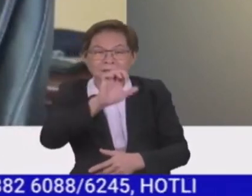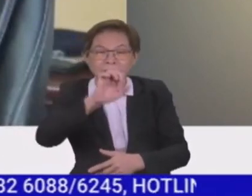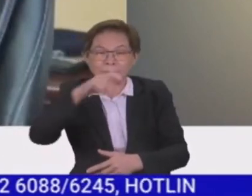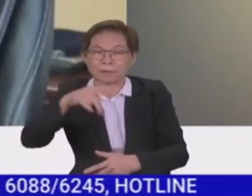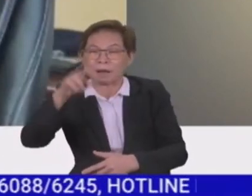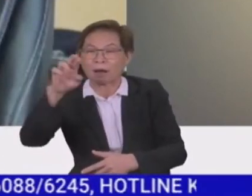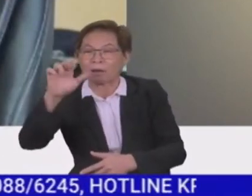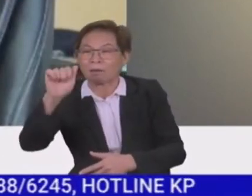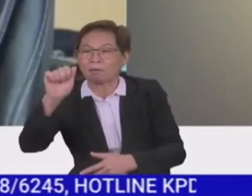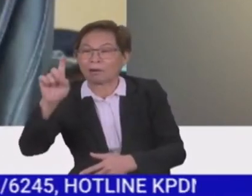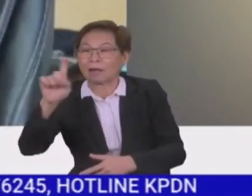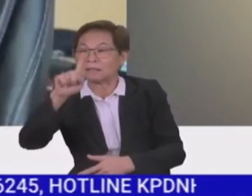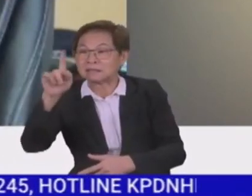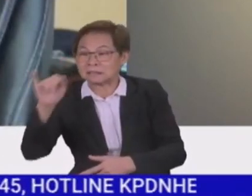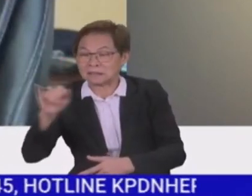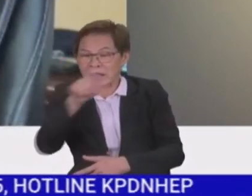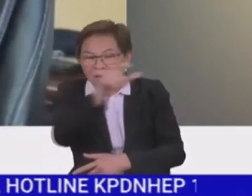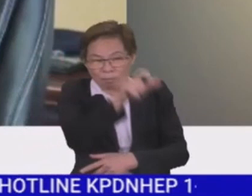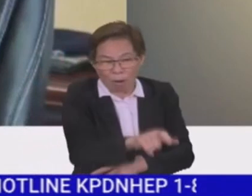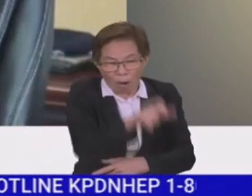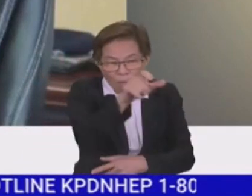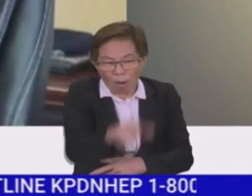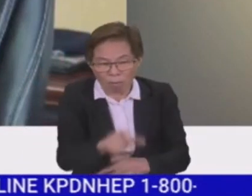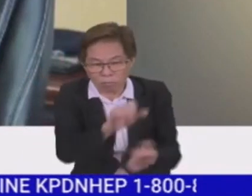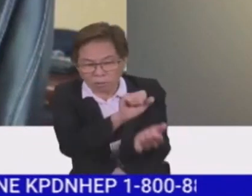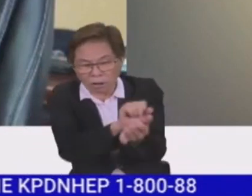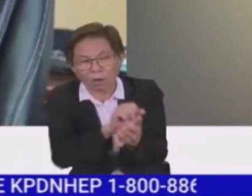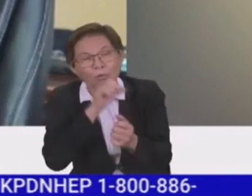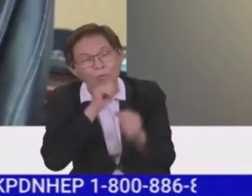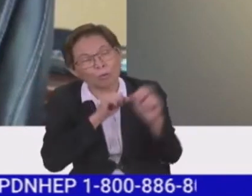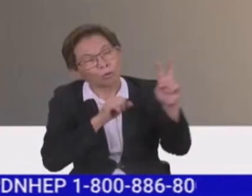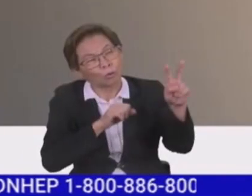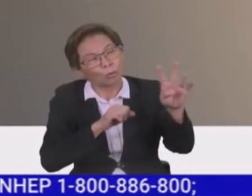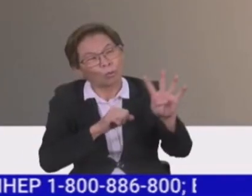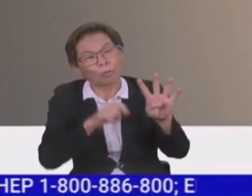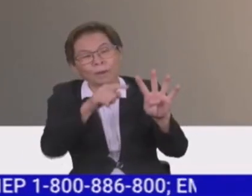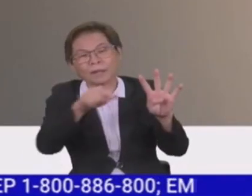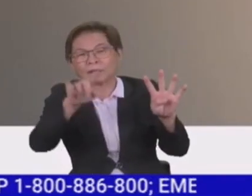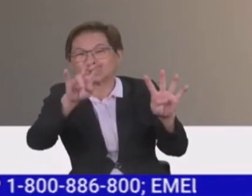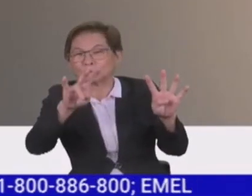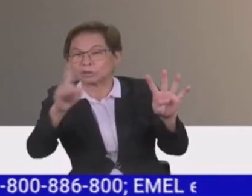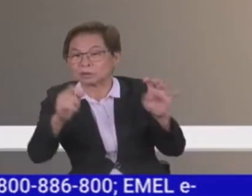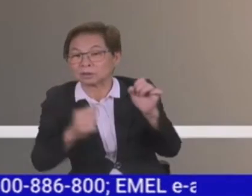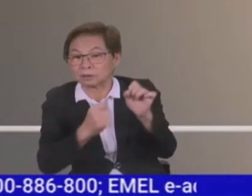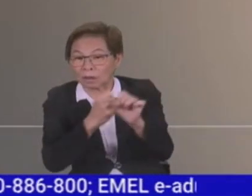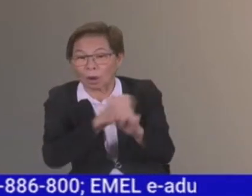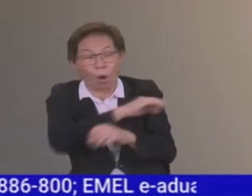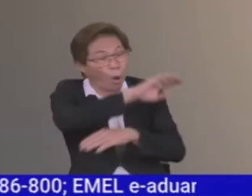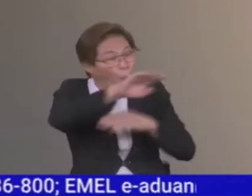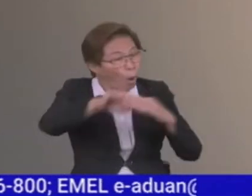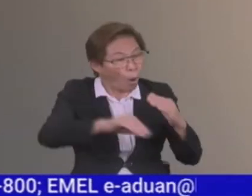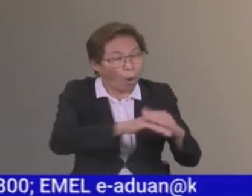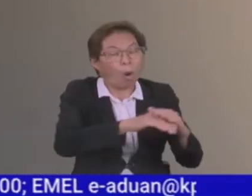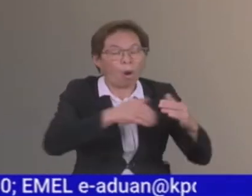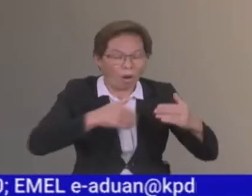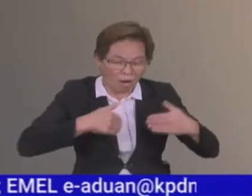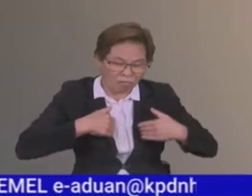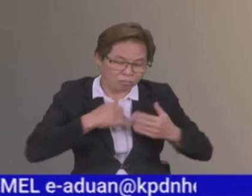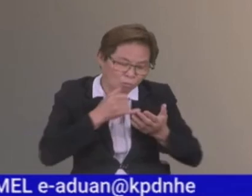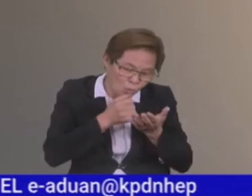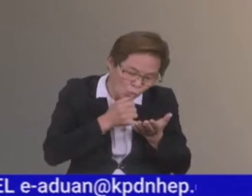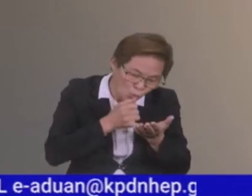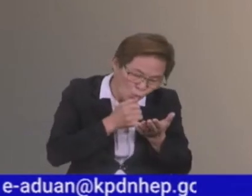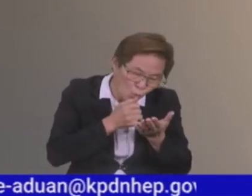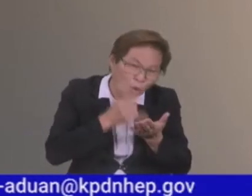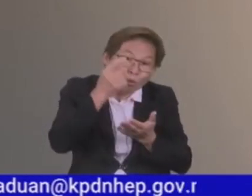Ahmad Suspect yang di berkas berusia 24 giga 71 tahun semua mereka turut didapati positif